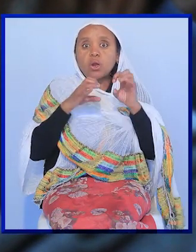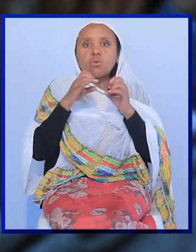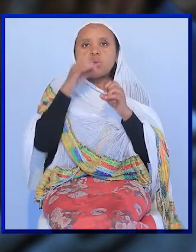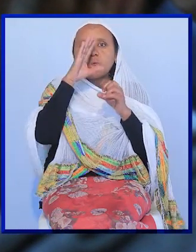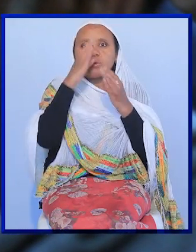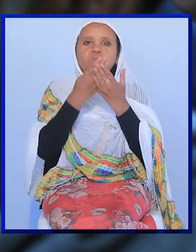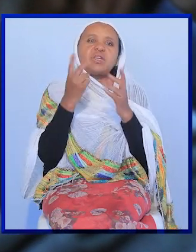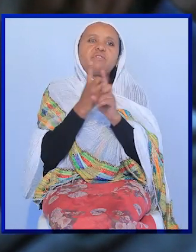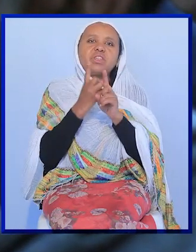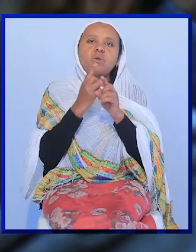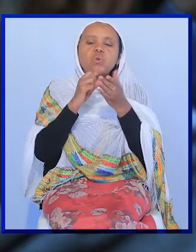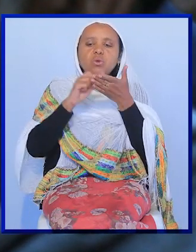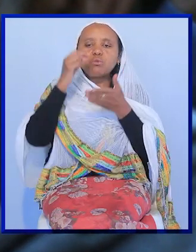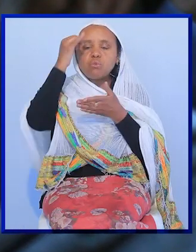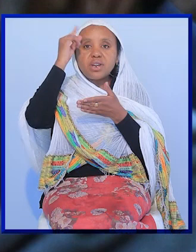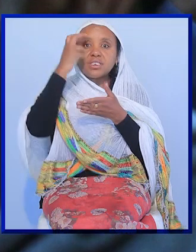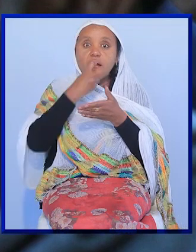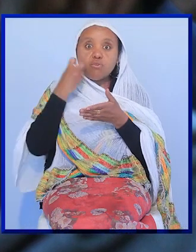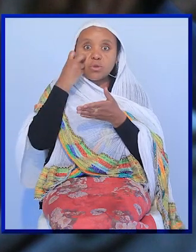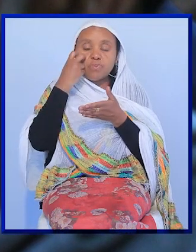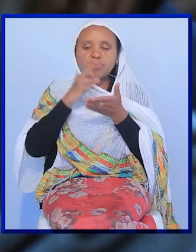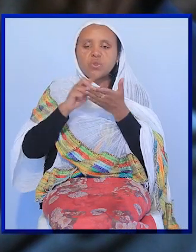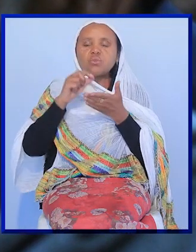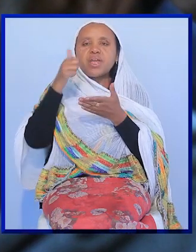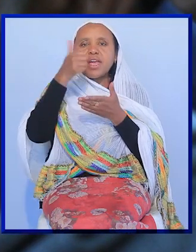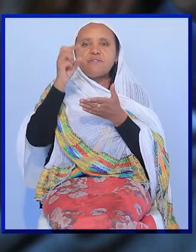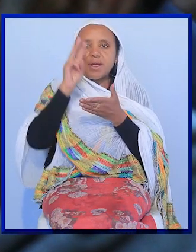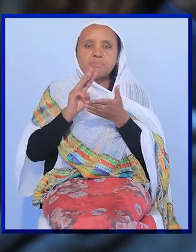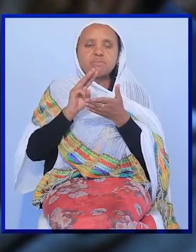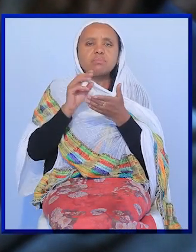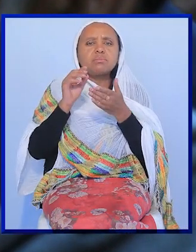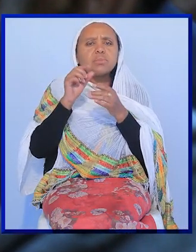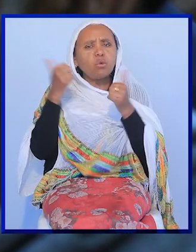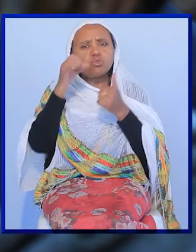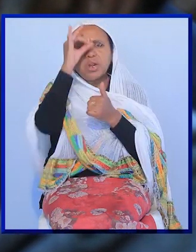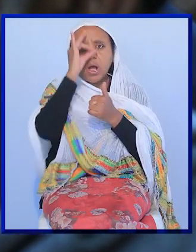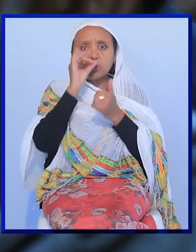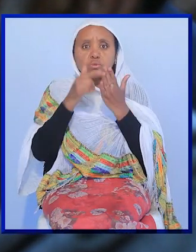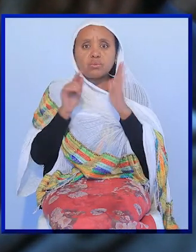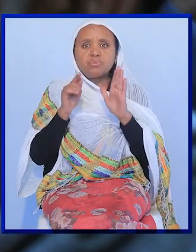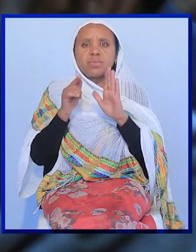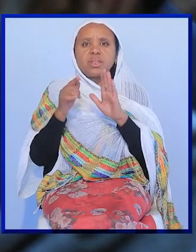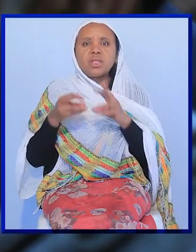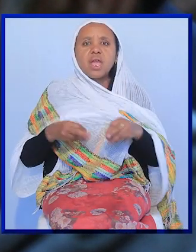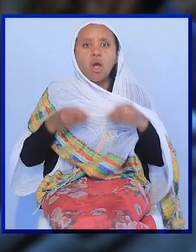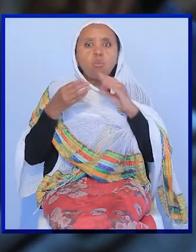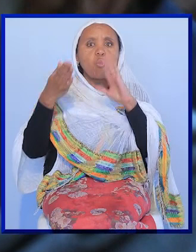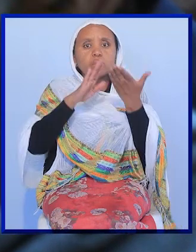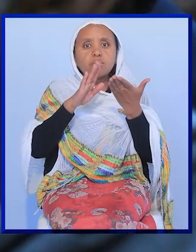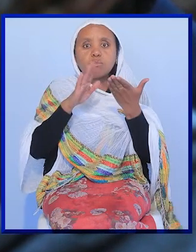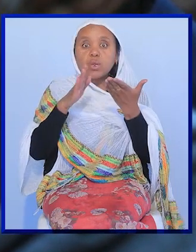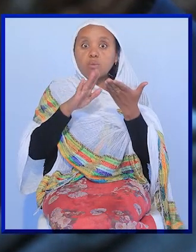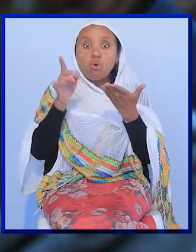ልጅ። ቅዱስ ያንስ አፈወርቅ፣ ቅዱስ ኤፍሬም ሶሪያዊ፣ ሌሎችም ሊቃውንት ሲገልጹልን ሕያውን ሙትም ተደርጎ አልተፈጠረም የሰው